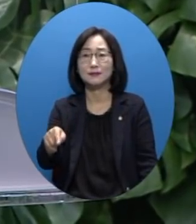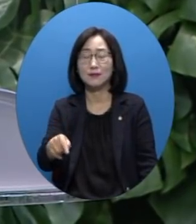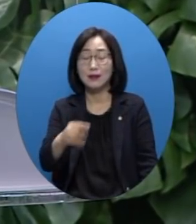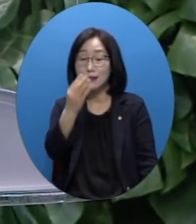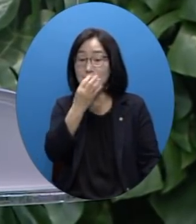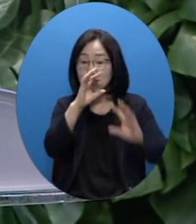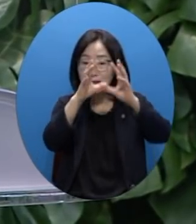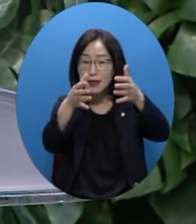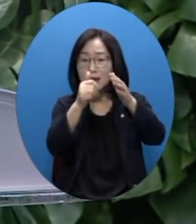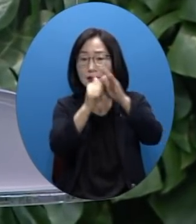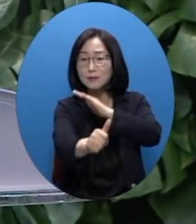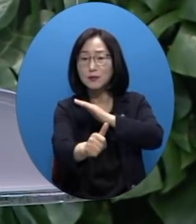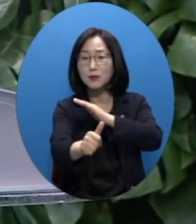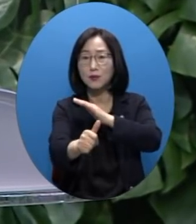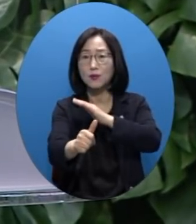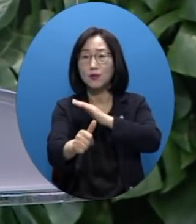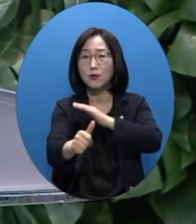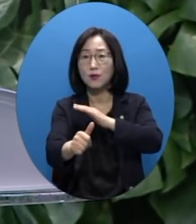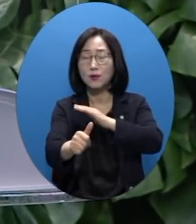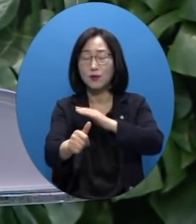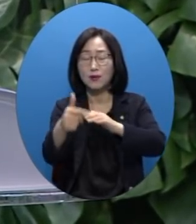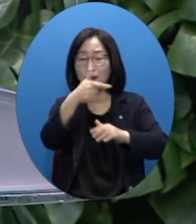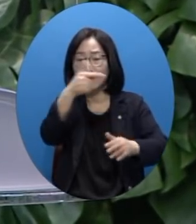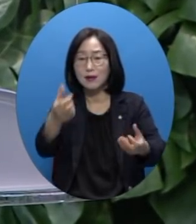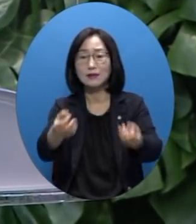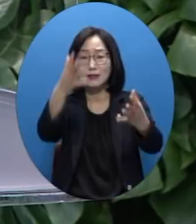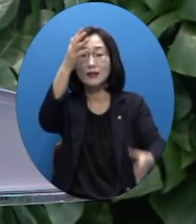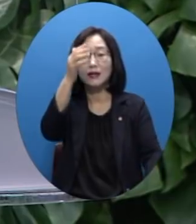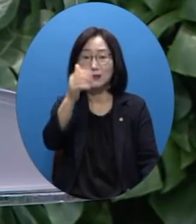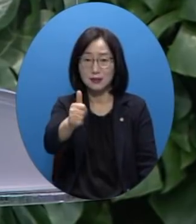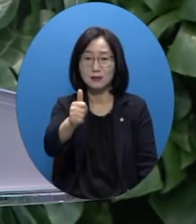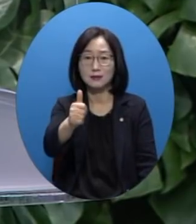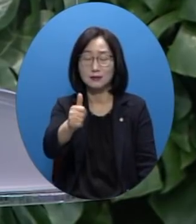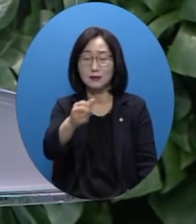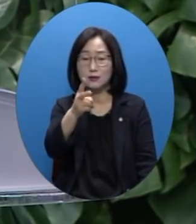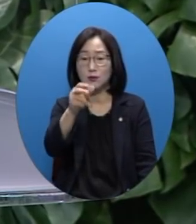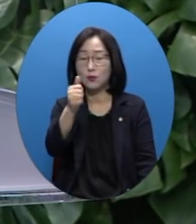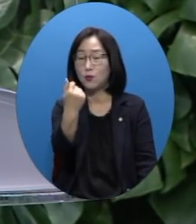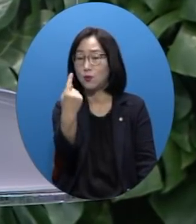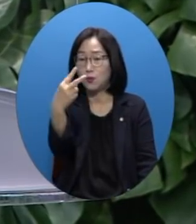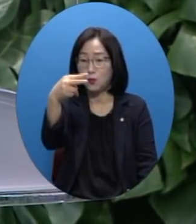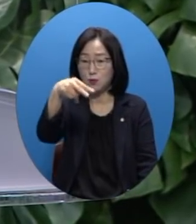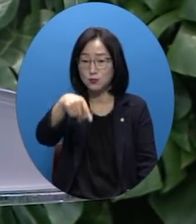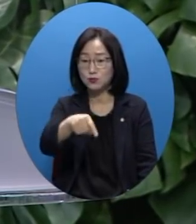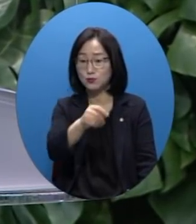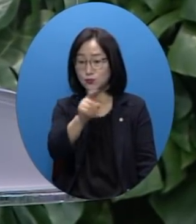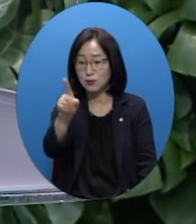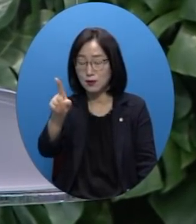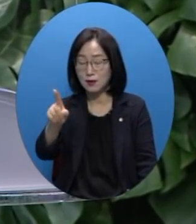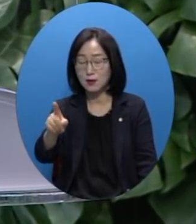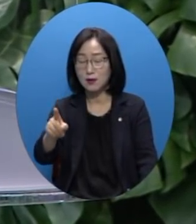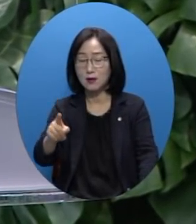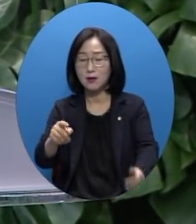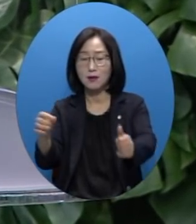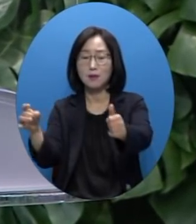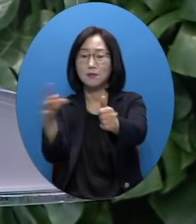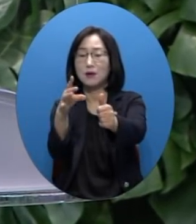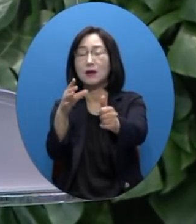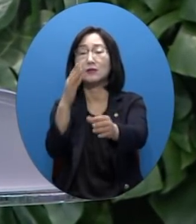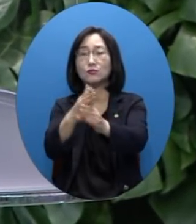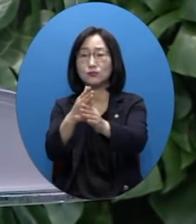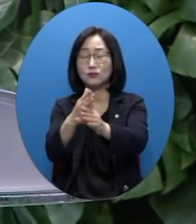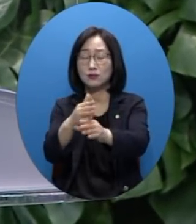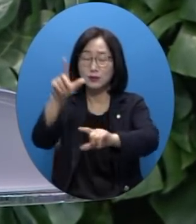이스라엘을 대표하는 대제사장 여호수아를 고소하고 있었습니다. 오늘 이